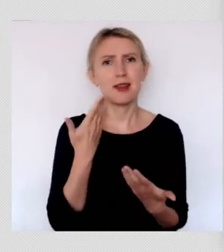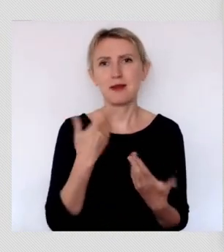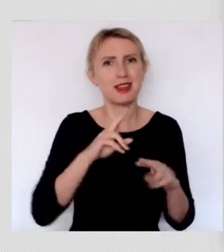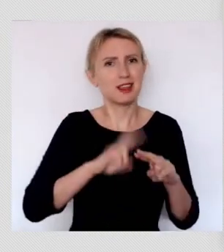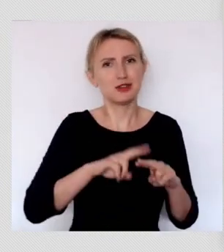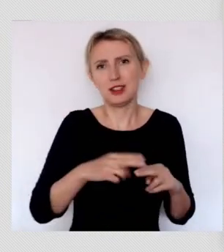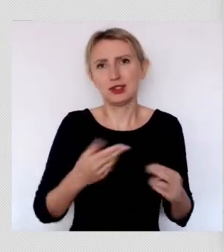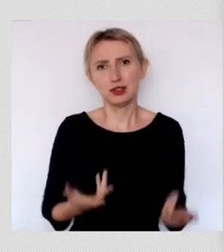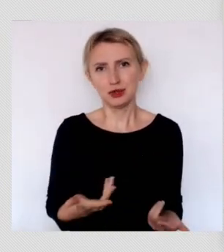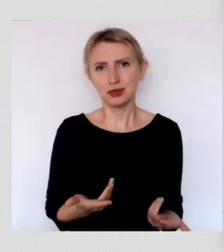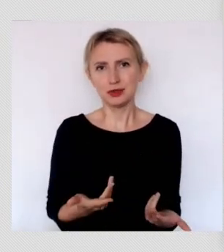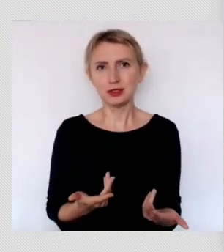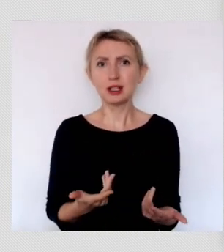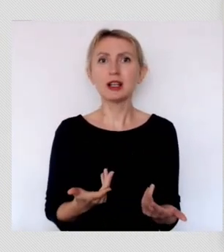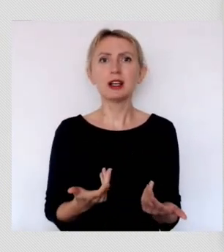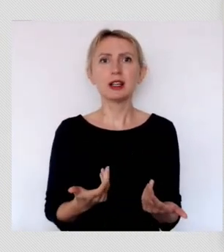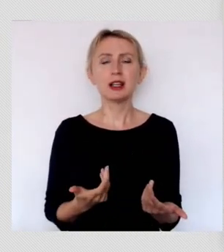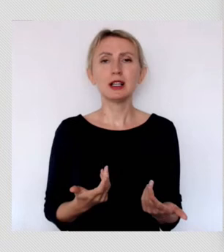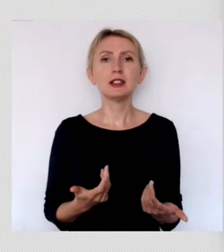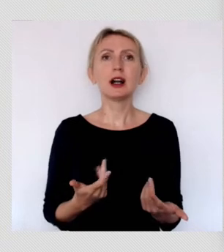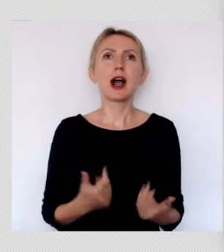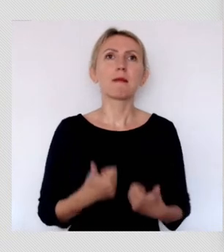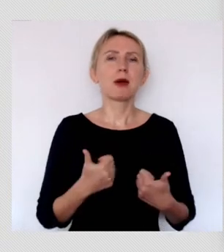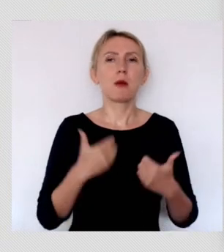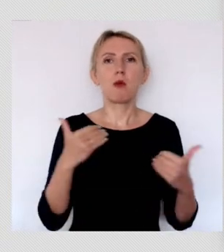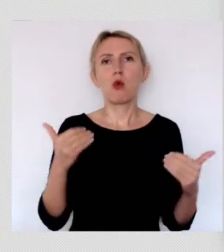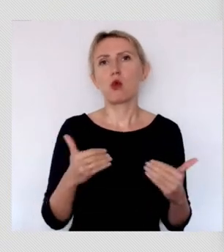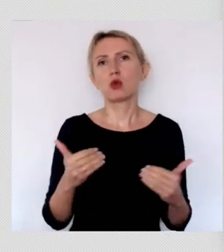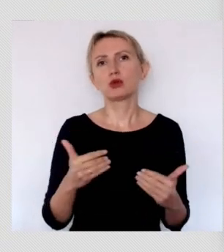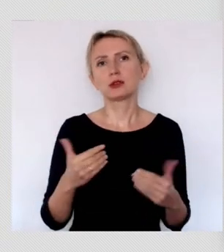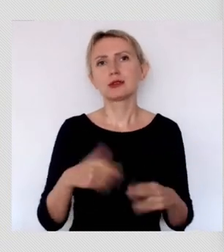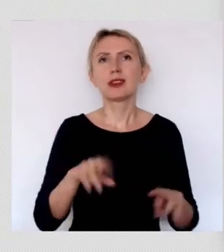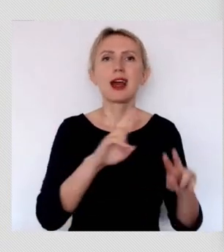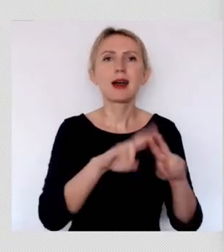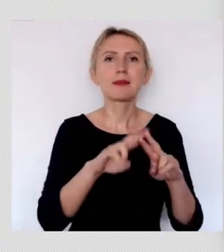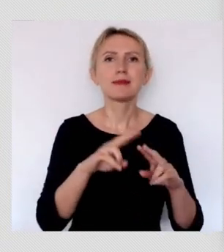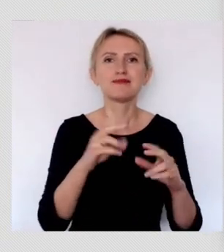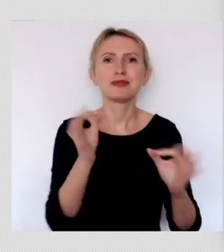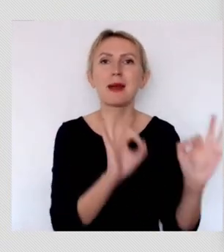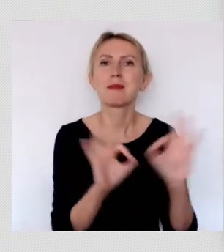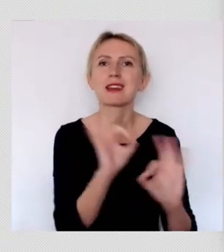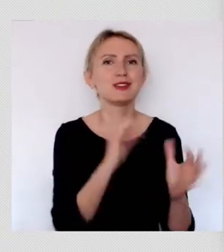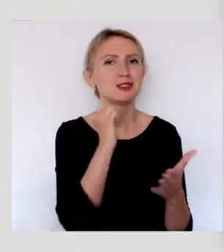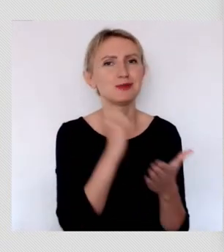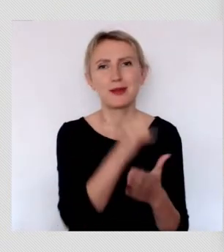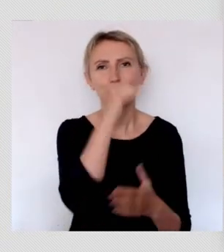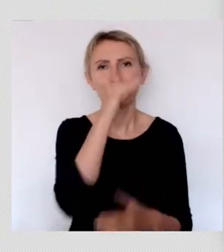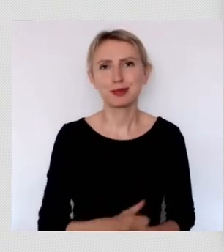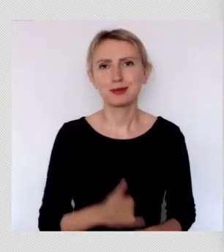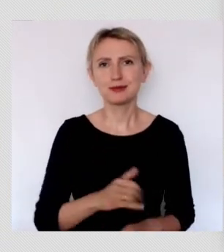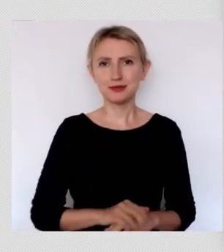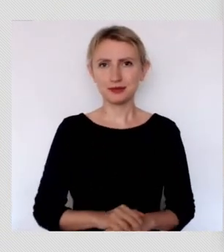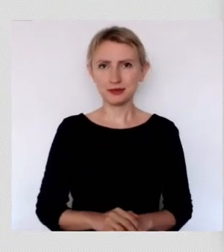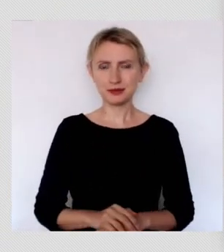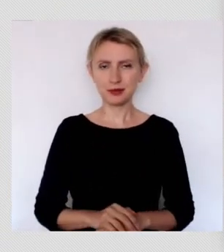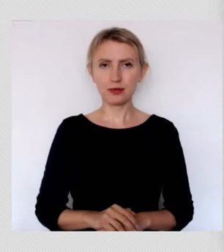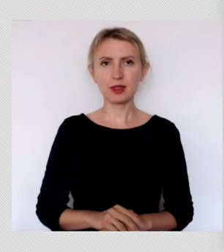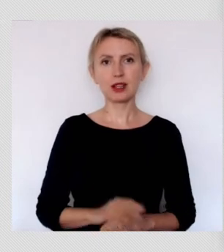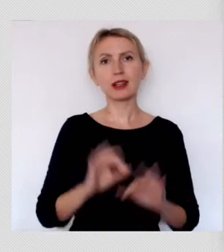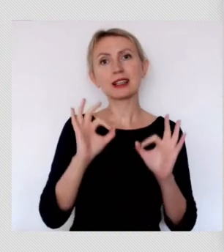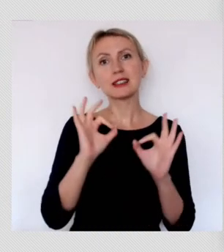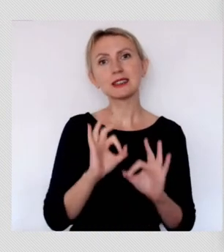tak, żeby móc naprawić prawo, mówiąc najprościej, które delikatnie z